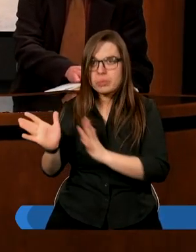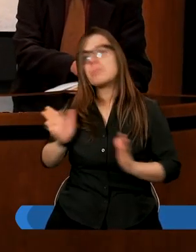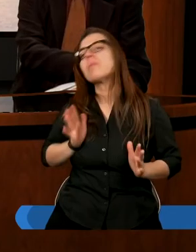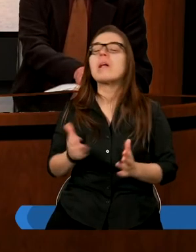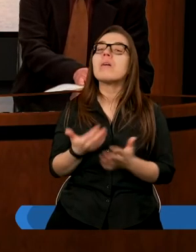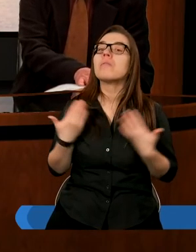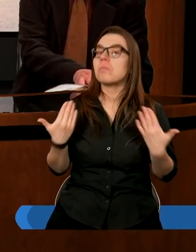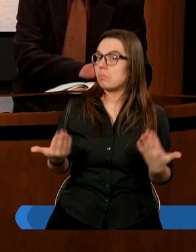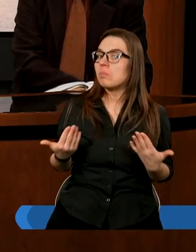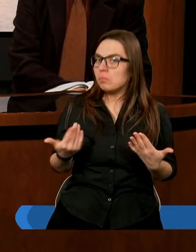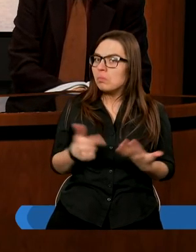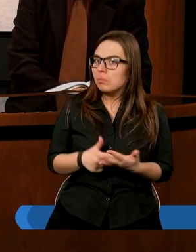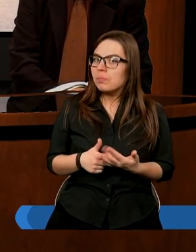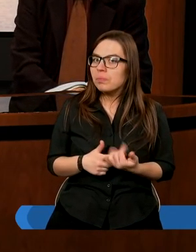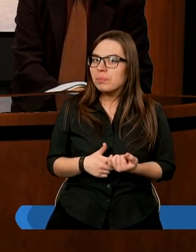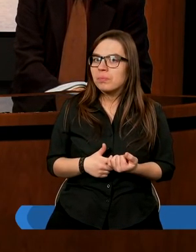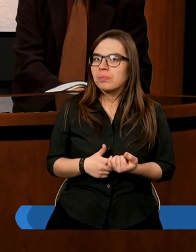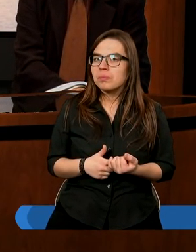no,